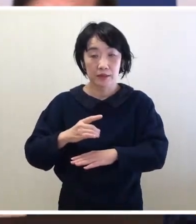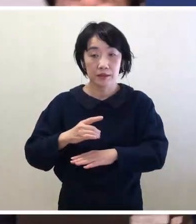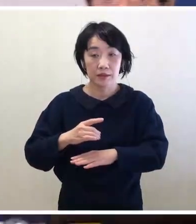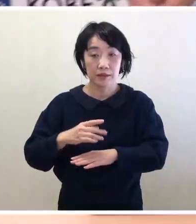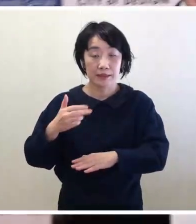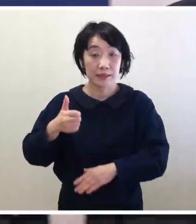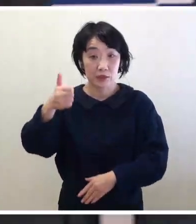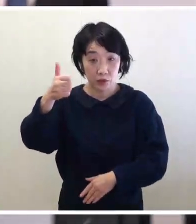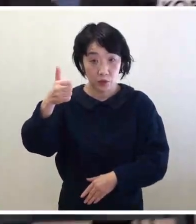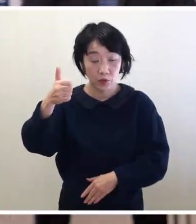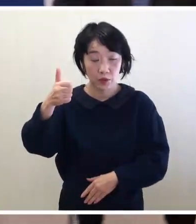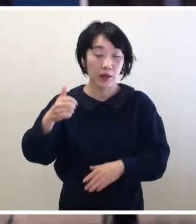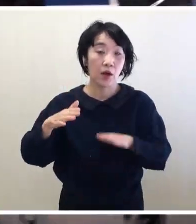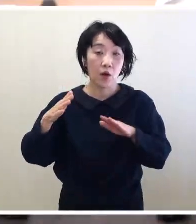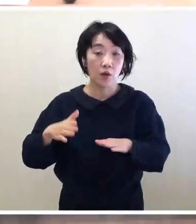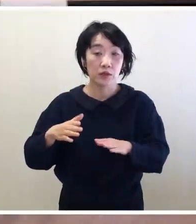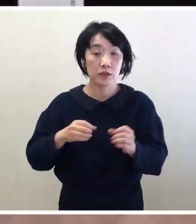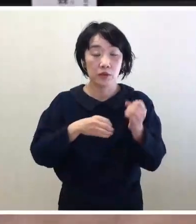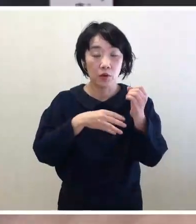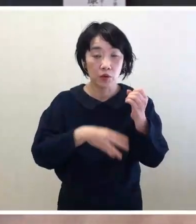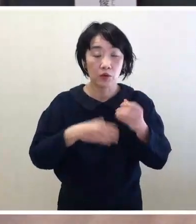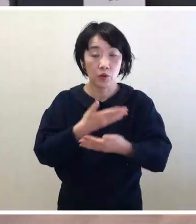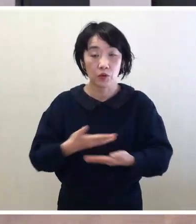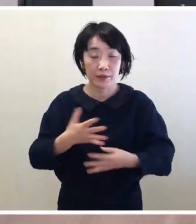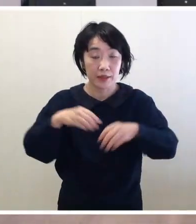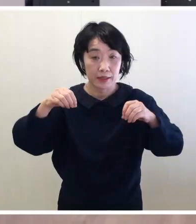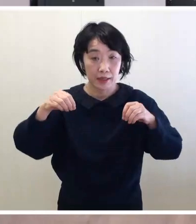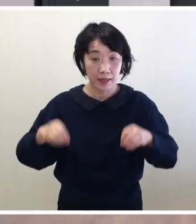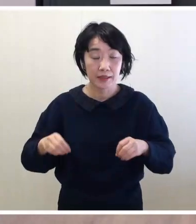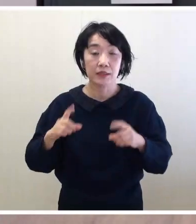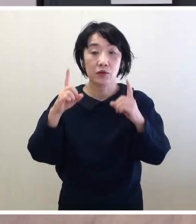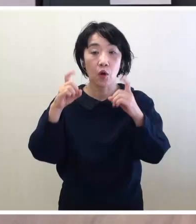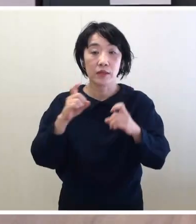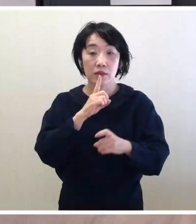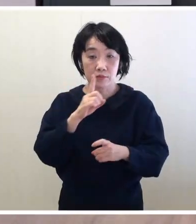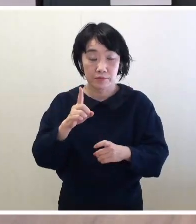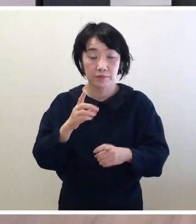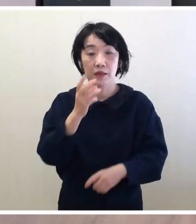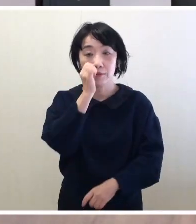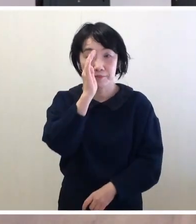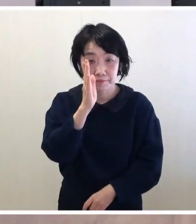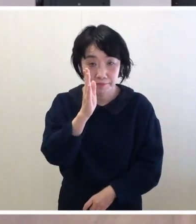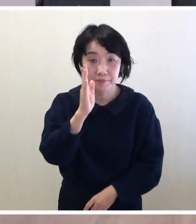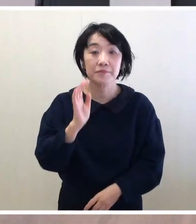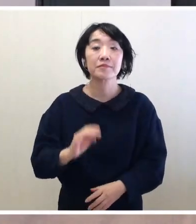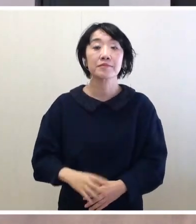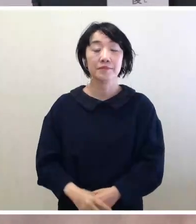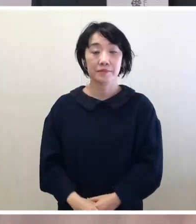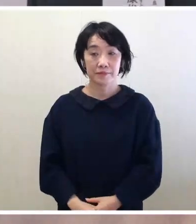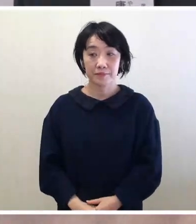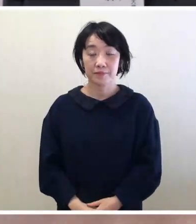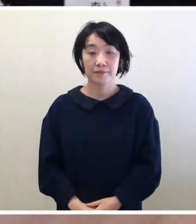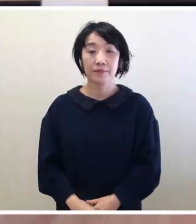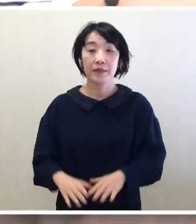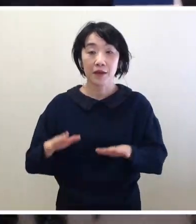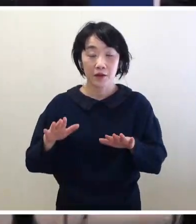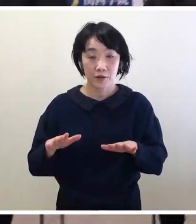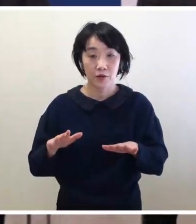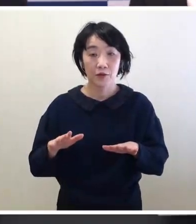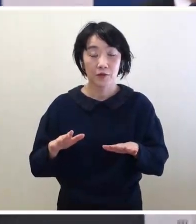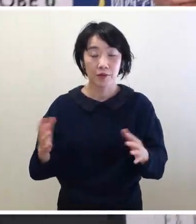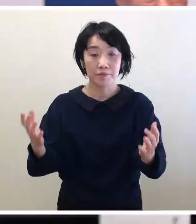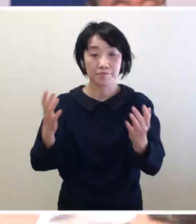それではまず久本喜三神戸市長より本日の基本協定の締結にあたりましてご挨拶を申し上げます。久本市長よろしくお願いいたします